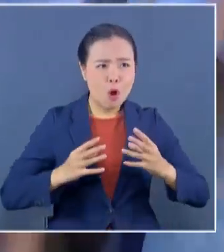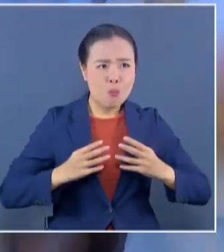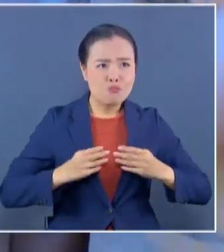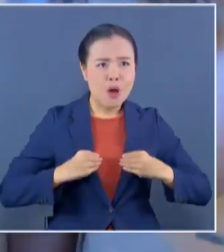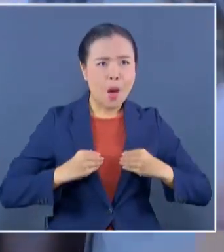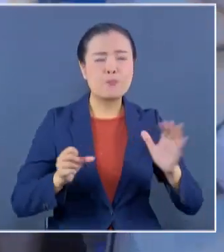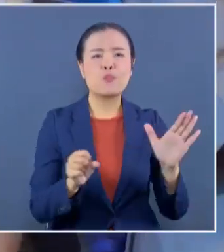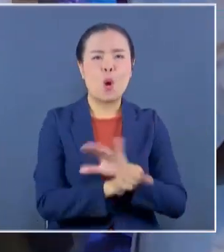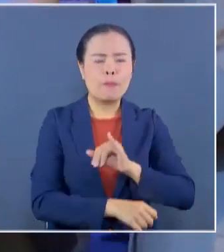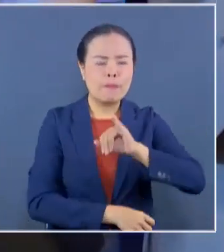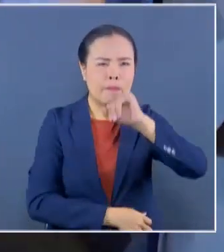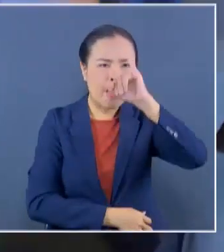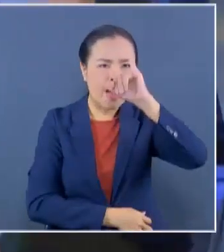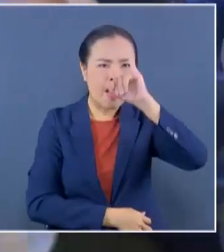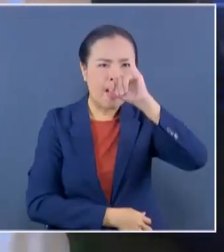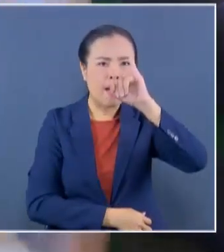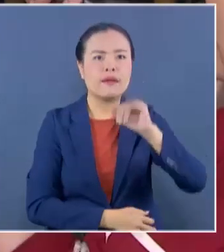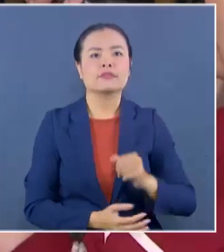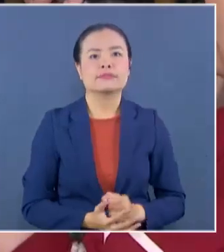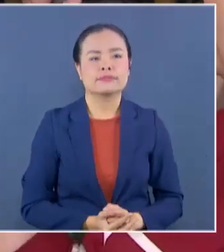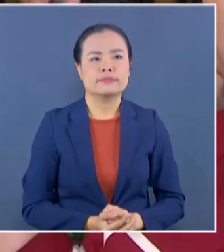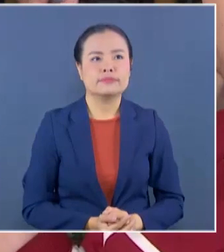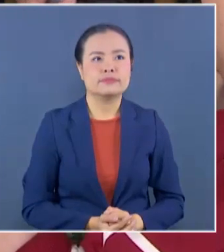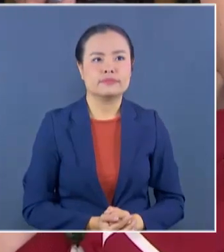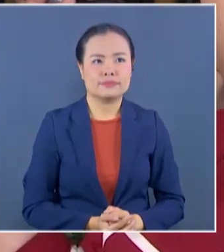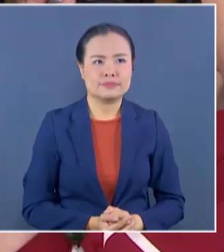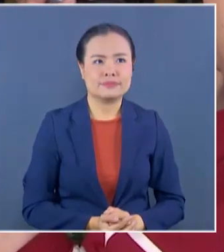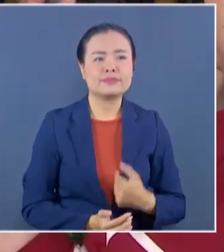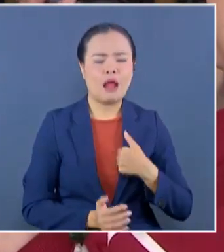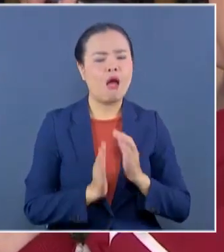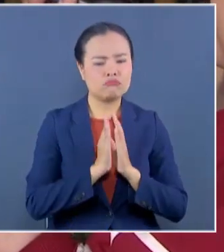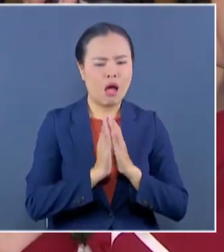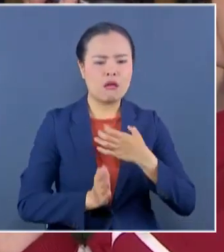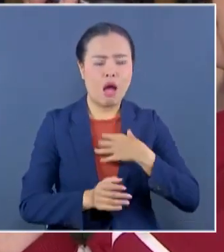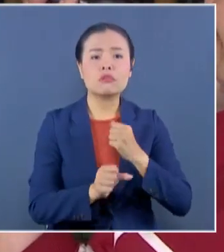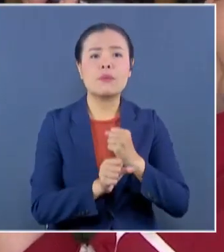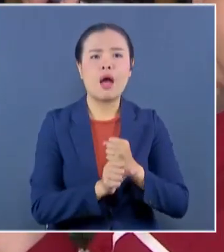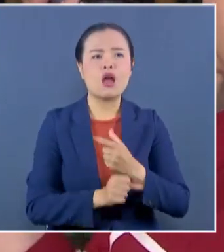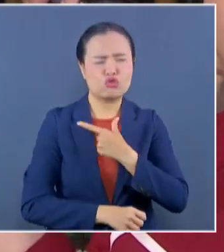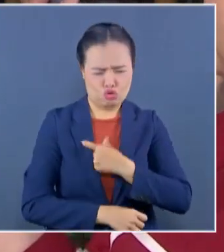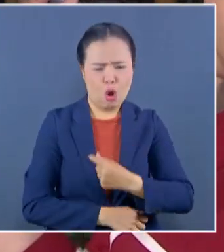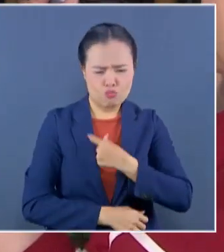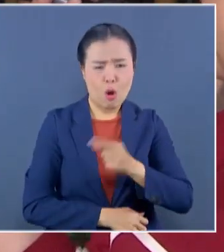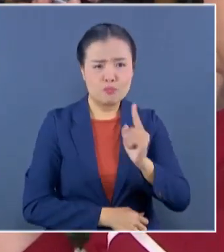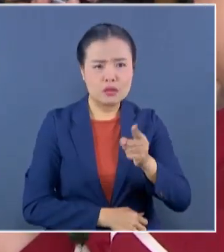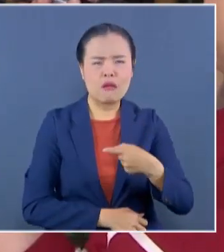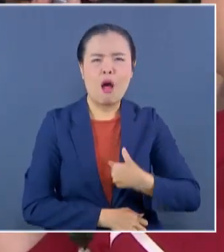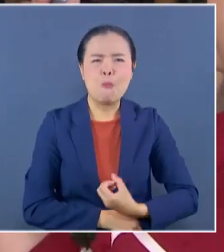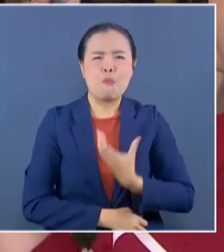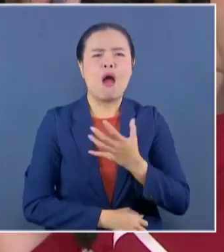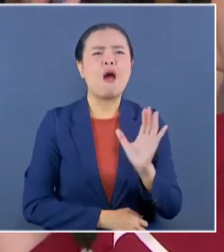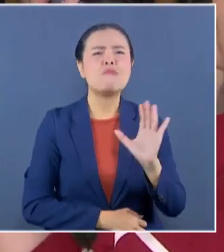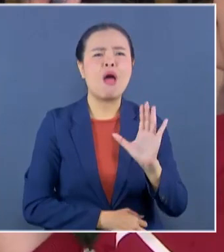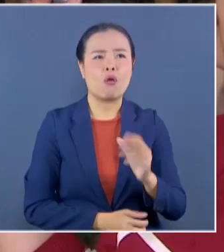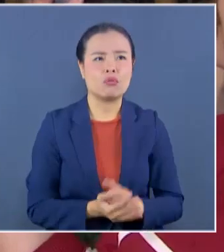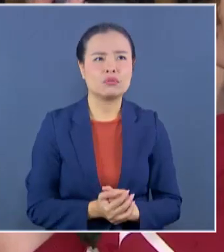ตัวจนยอมแพ้ครับ ว่าเราอยากทำงานที่แบบเราชอบจริงๆอะไรเงี้ยเราจะได้ไม่เบื่อมันอะไรเงี้ยเพราะ